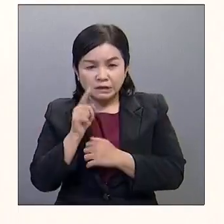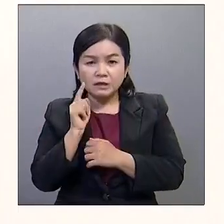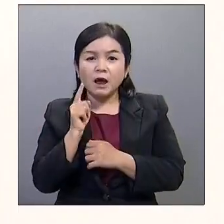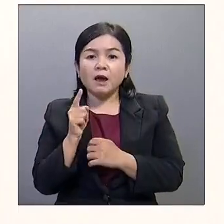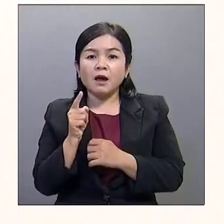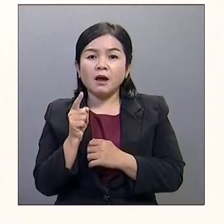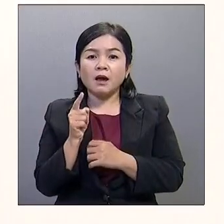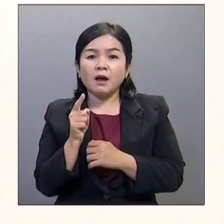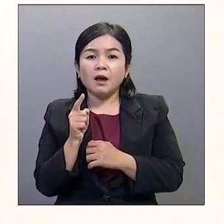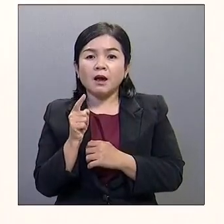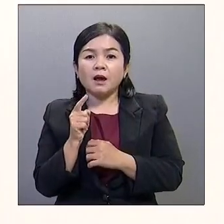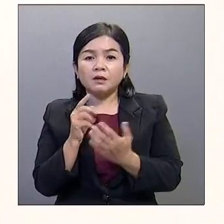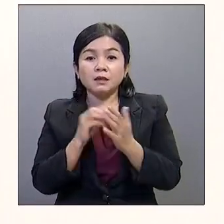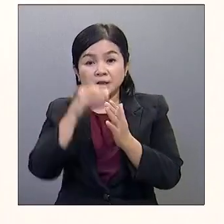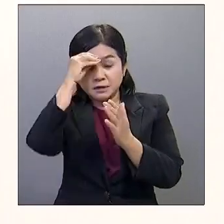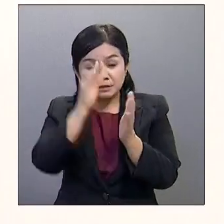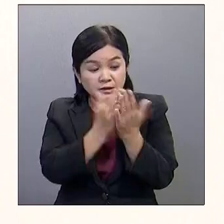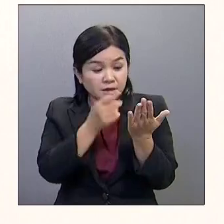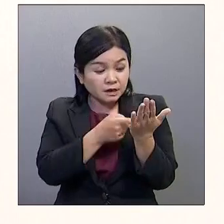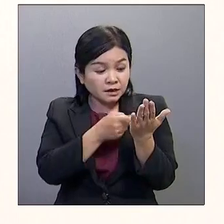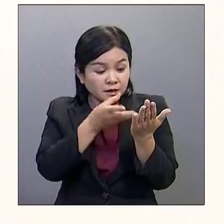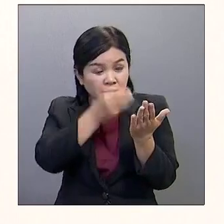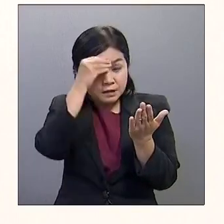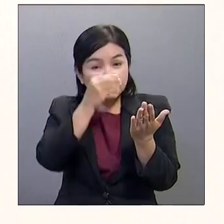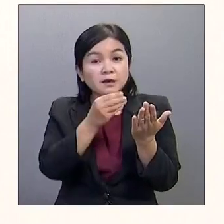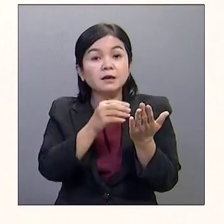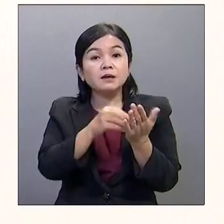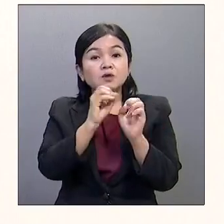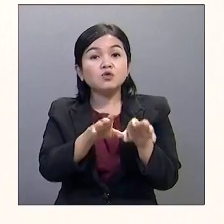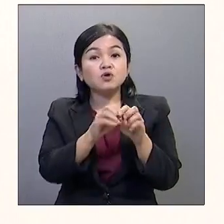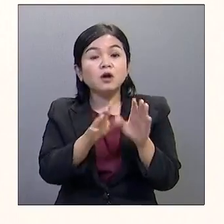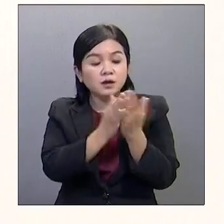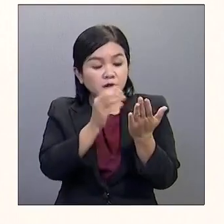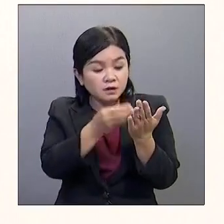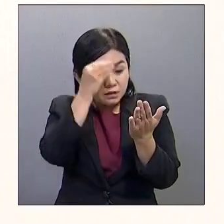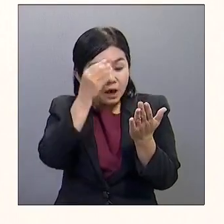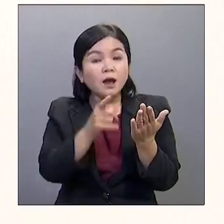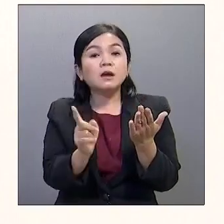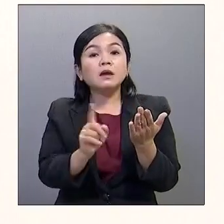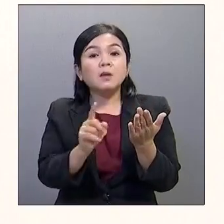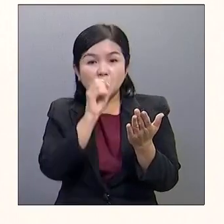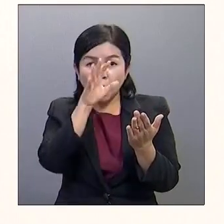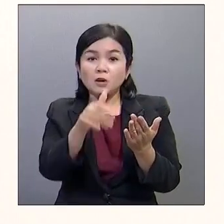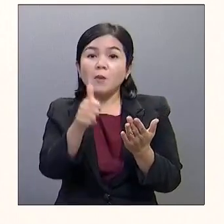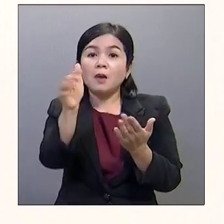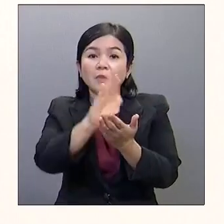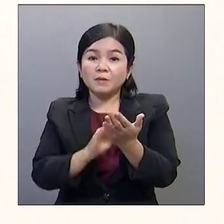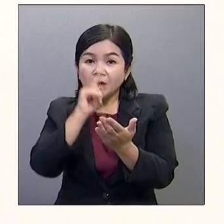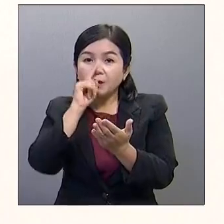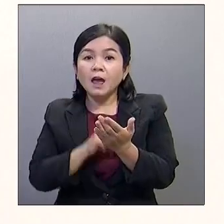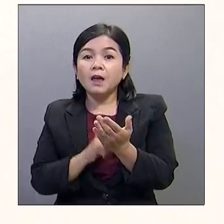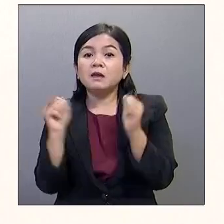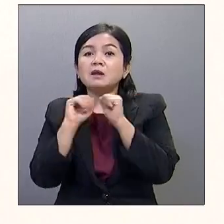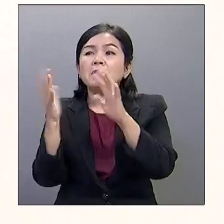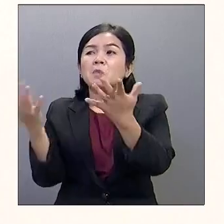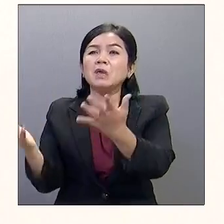คือในบทเรียนเนี่ยที่สอนสอนน้องๆรุ่นใหม่เนี่ยน่าจะต้องแบบตอนที่บัญญัติได้แล้วว่าไทยเนี่ยอาจจะไม่เป็นหน้าหนาว